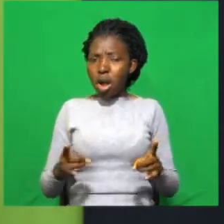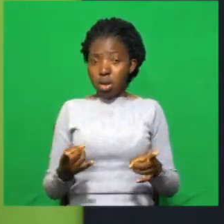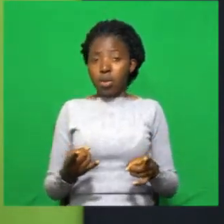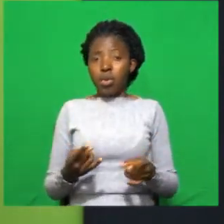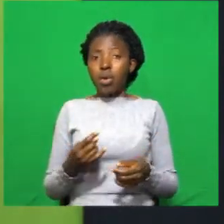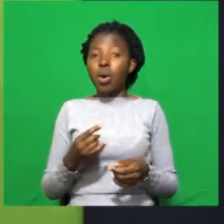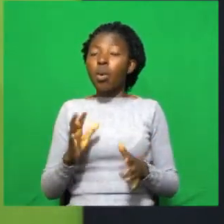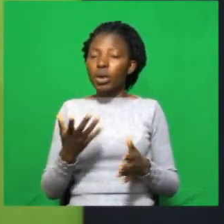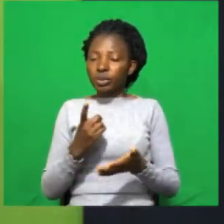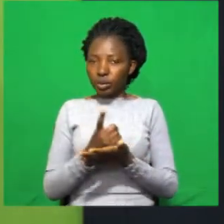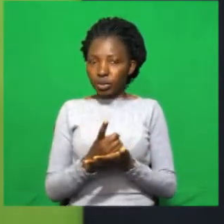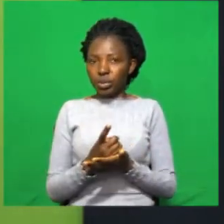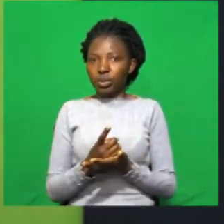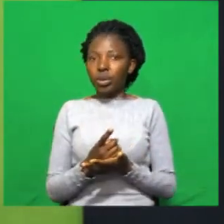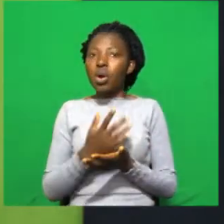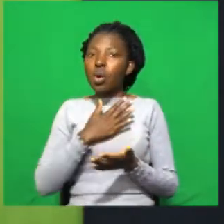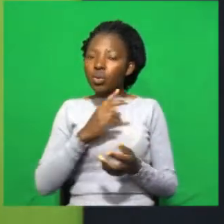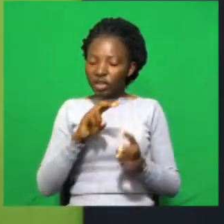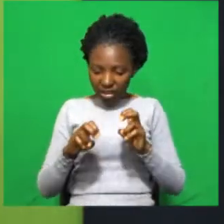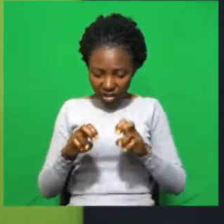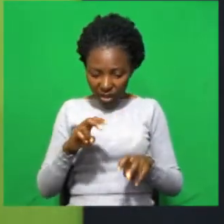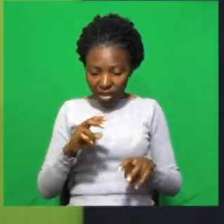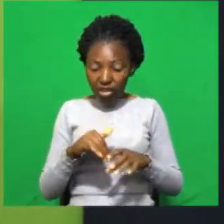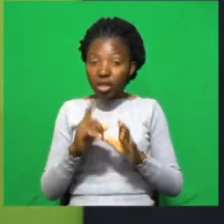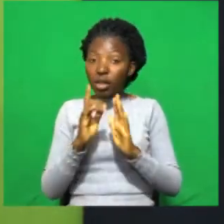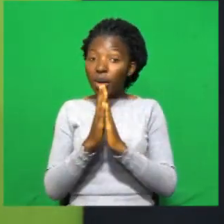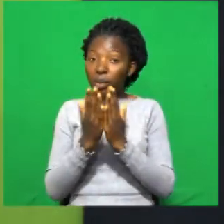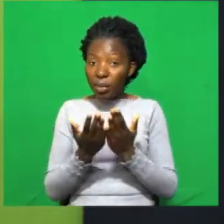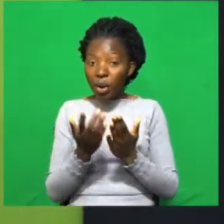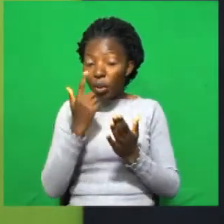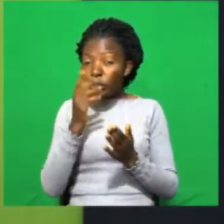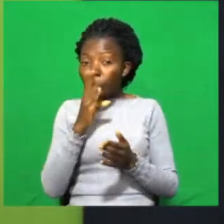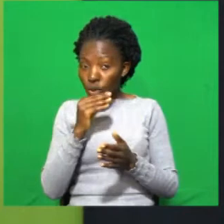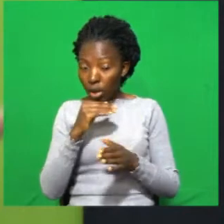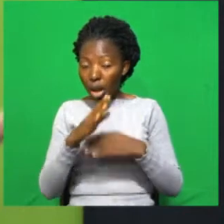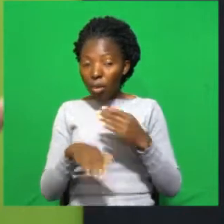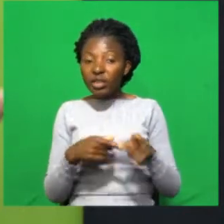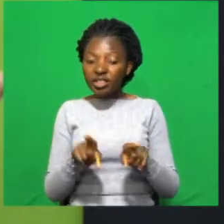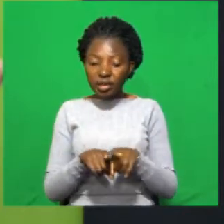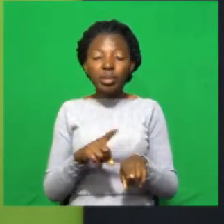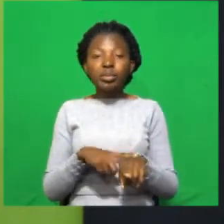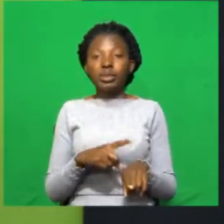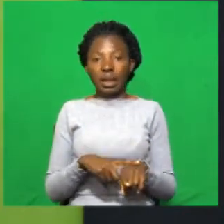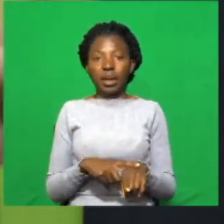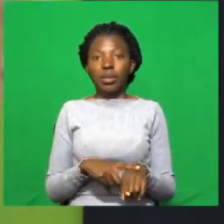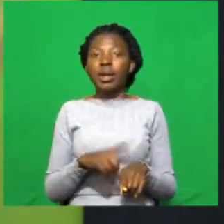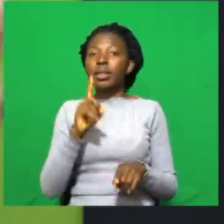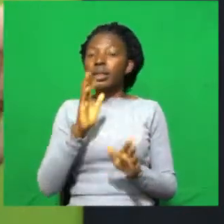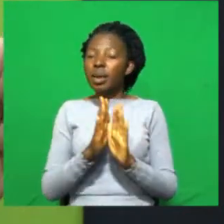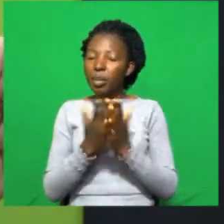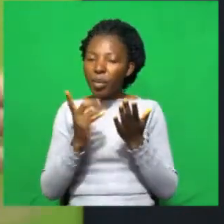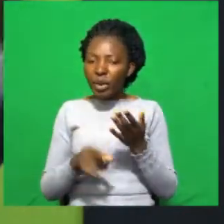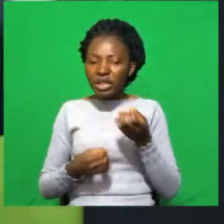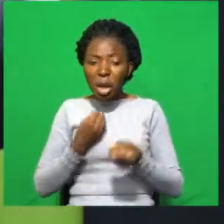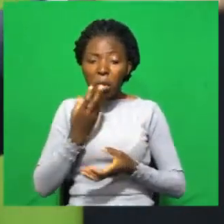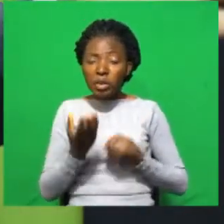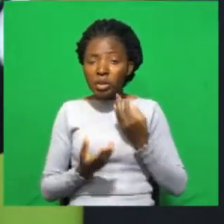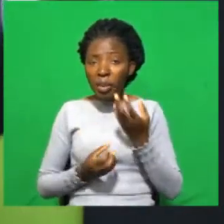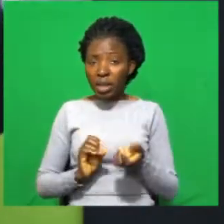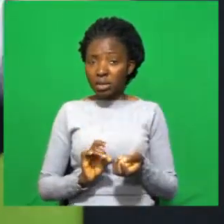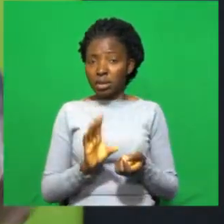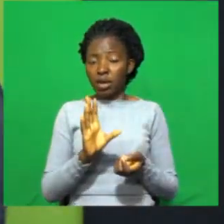Saka zvatinoita vateereri kungotsvaga mubhaibheri pamwe panotaurwa nguva iyoyo futi. Okay. Bhaibheri unofanira kuzvidudzira rega.